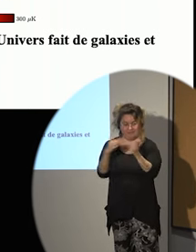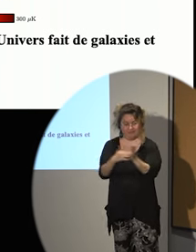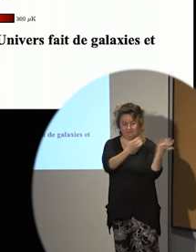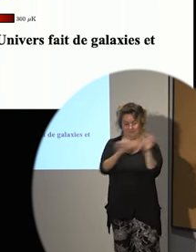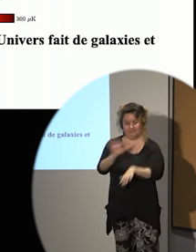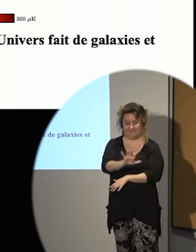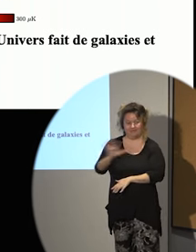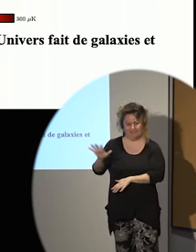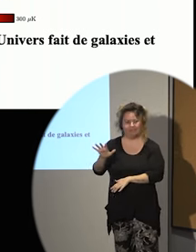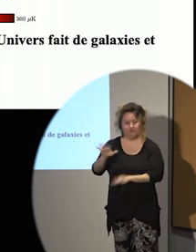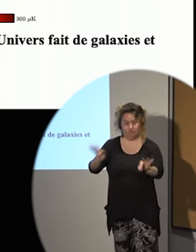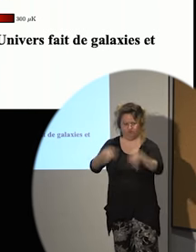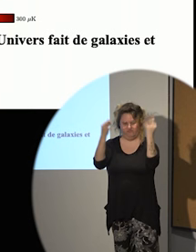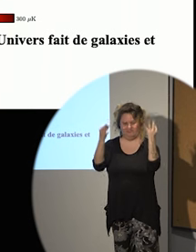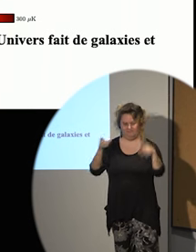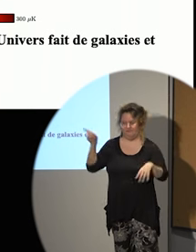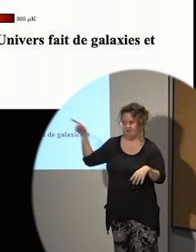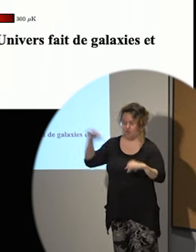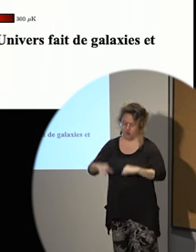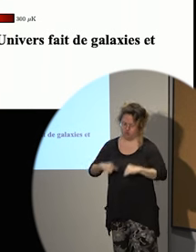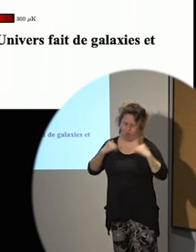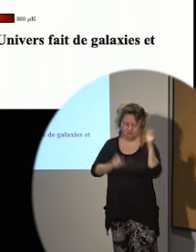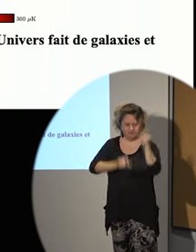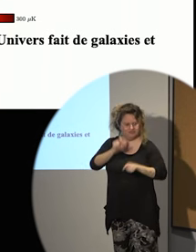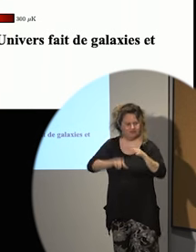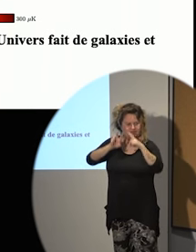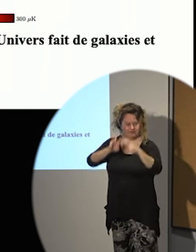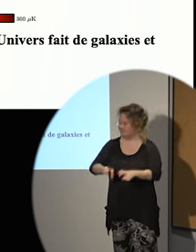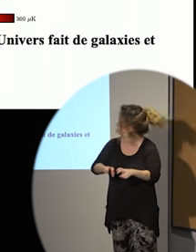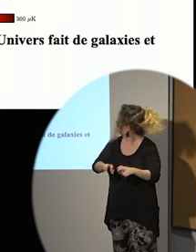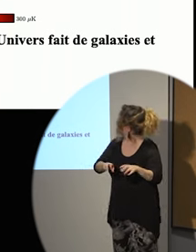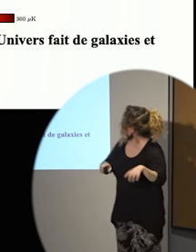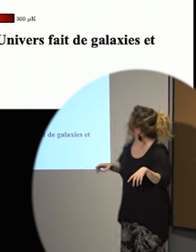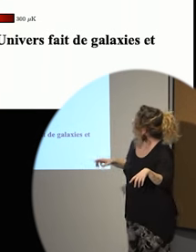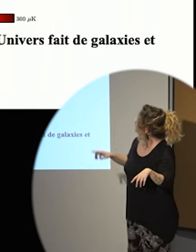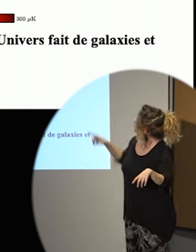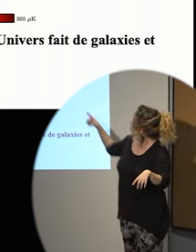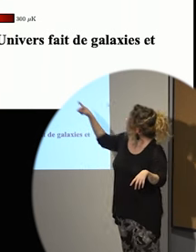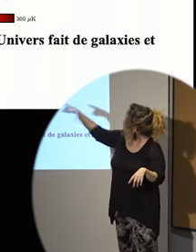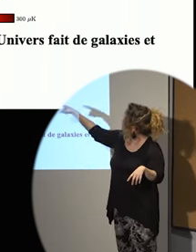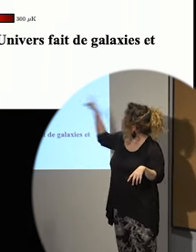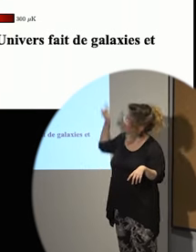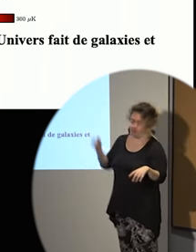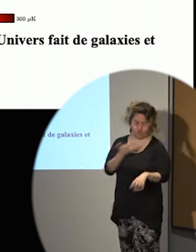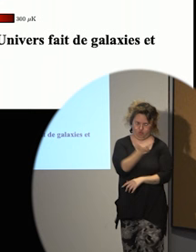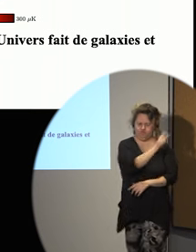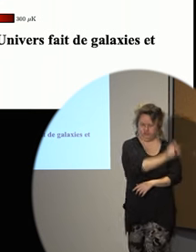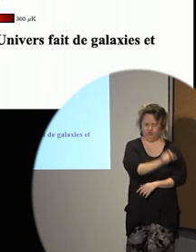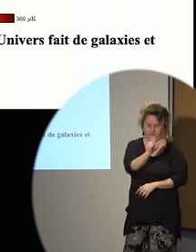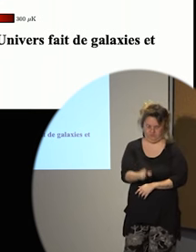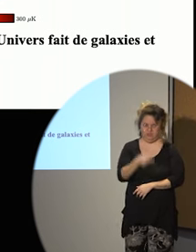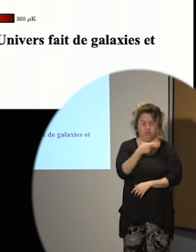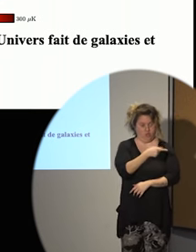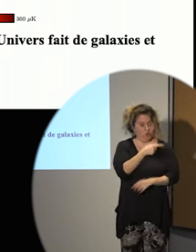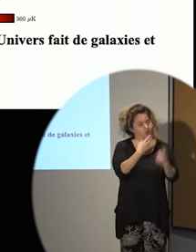par des jeunes astronomes à l'époque, Penzias et Wilson, qui nous ont raconté d'ailleurs leur découverte. Ils